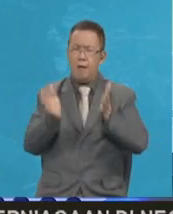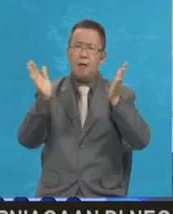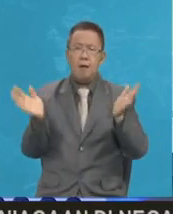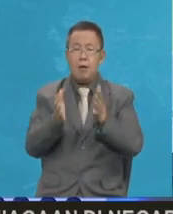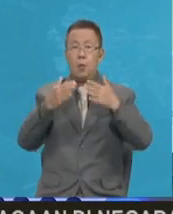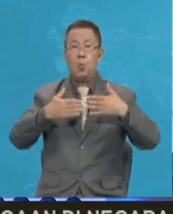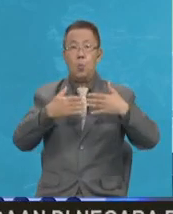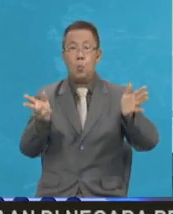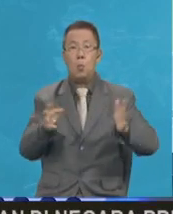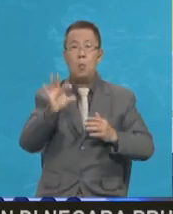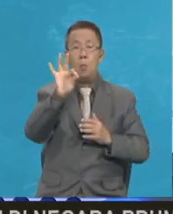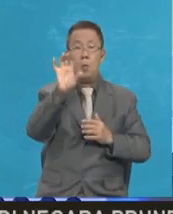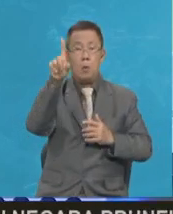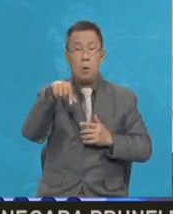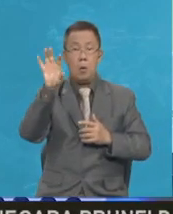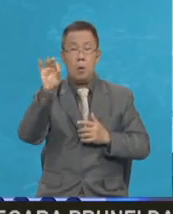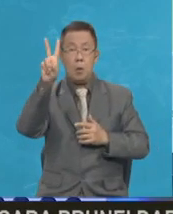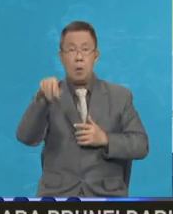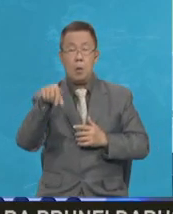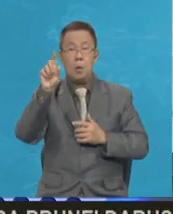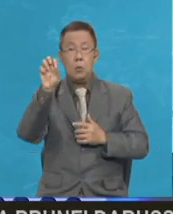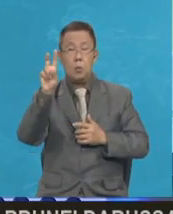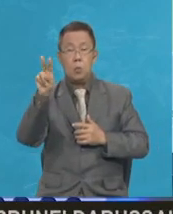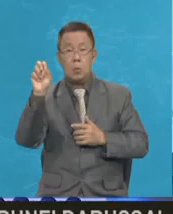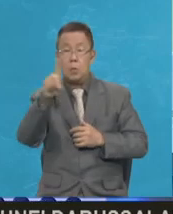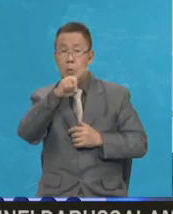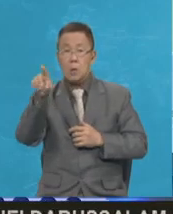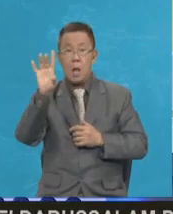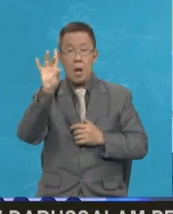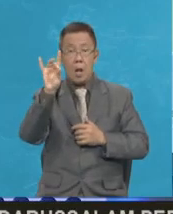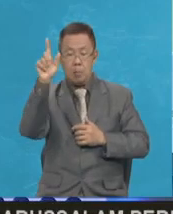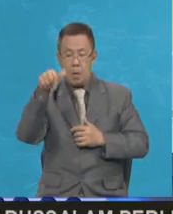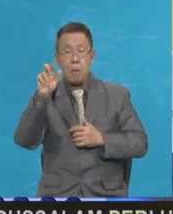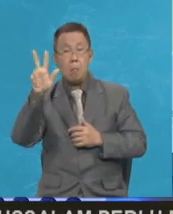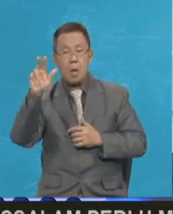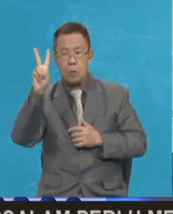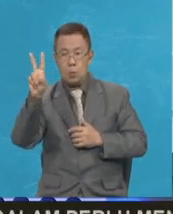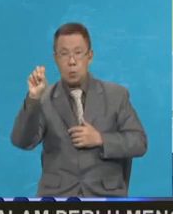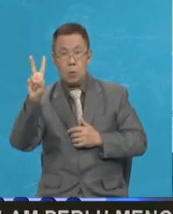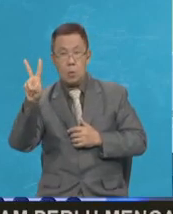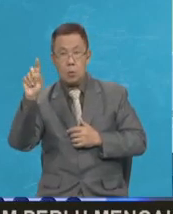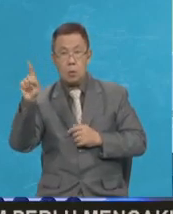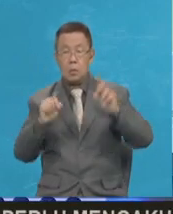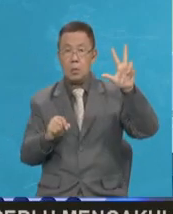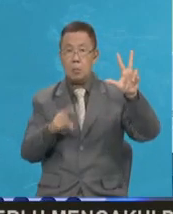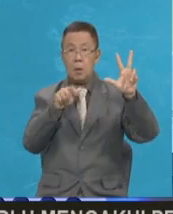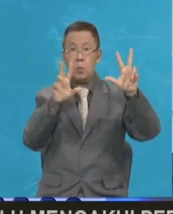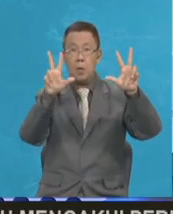dibuka Bermuda 9 Sep 2012 hingga 80 c2021 sebanyak